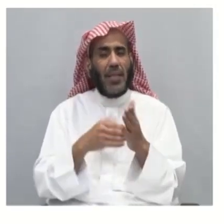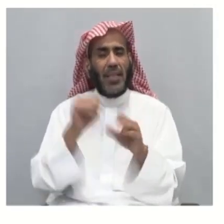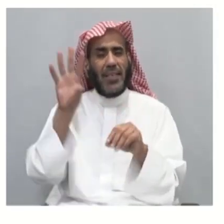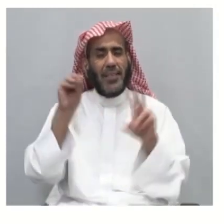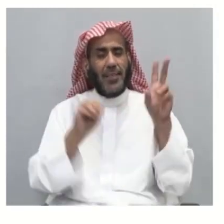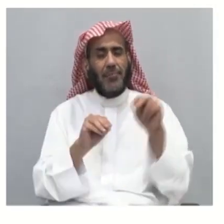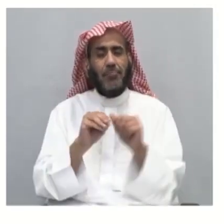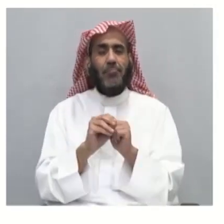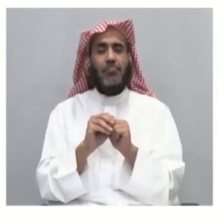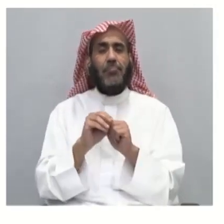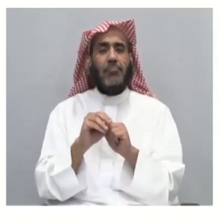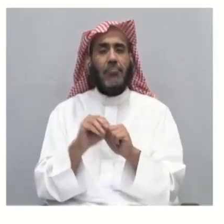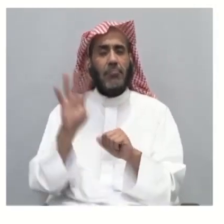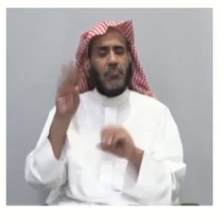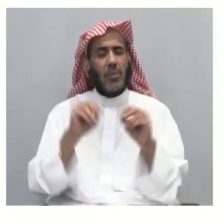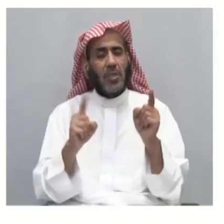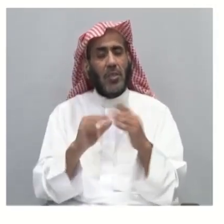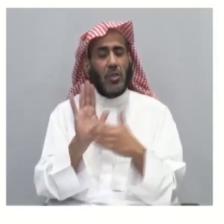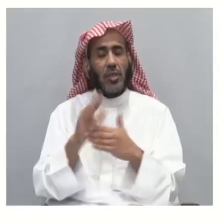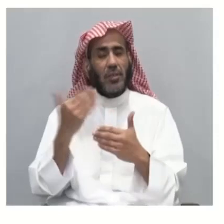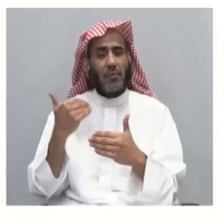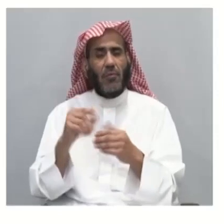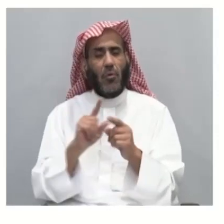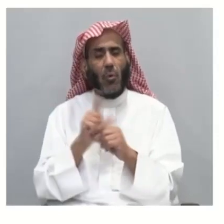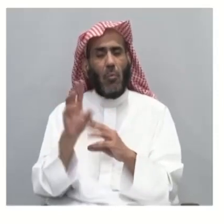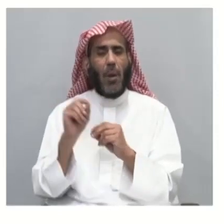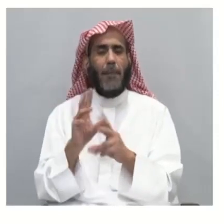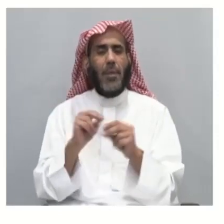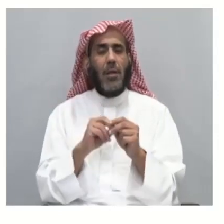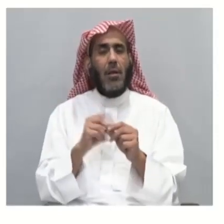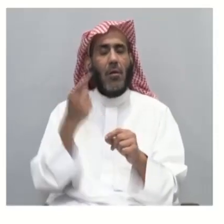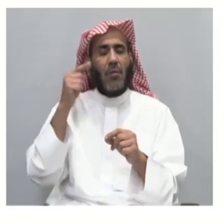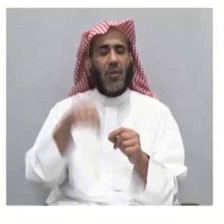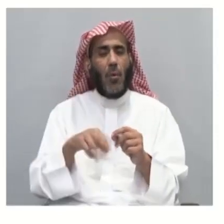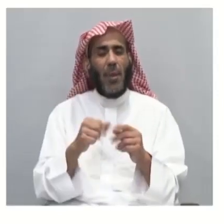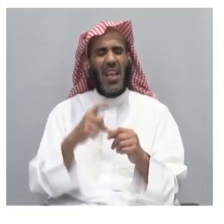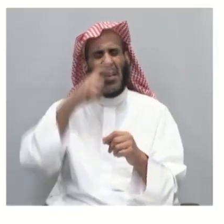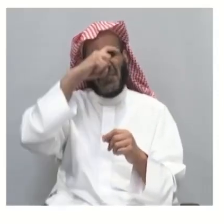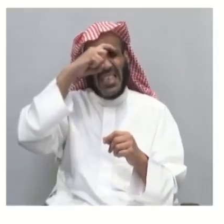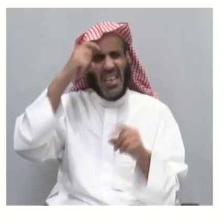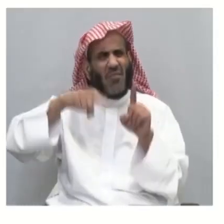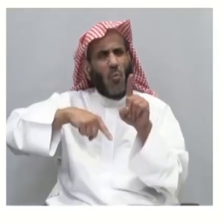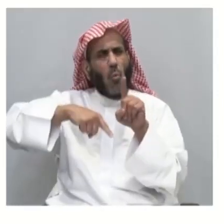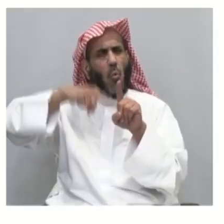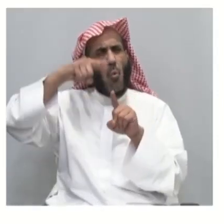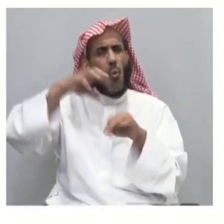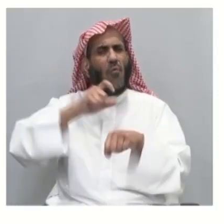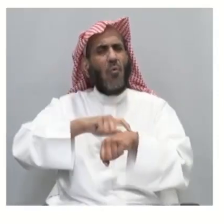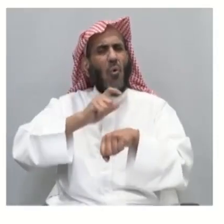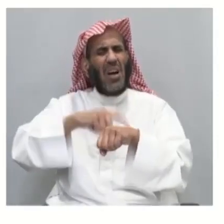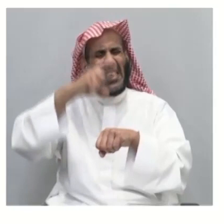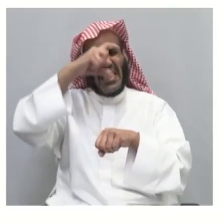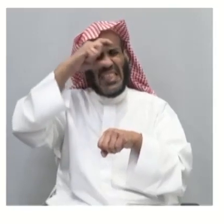لخصت في الشريحه السابقه فنقول هنا مثلا في يوم من ايام الصيف الحاره وفي وقت